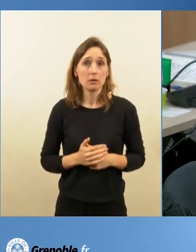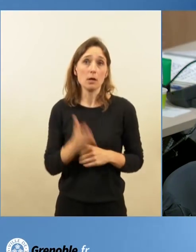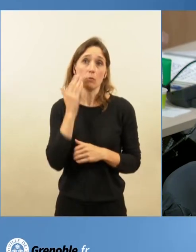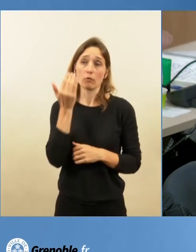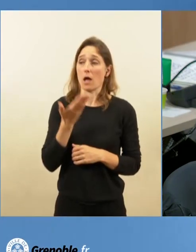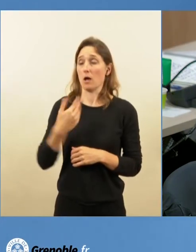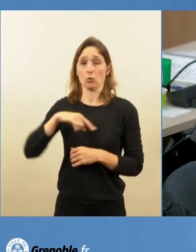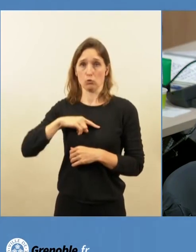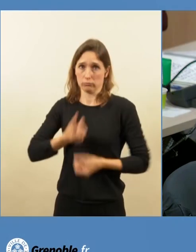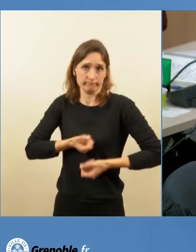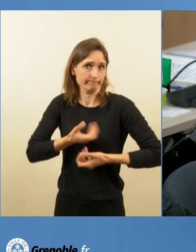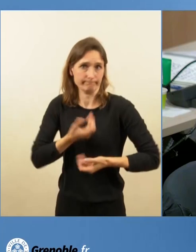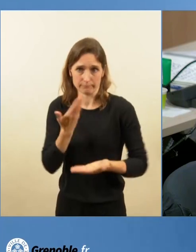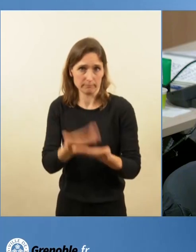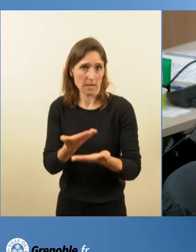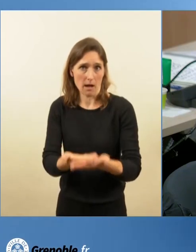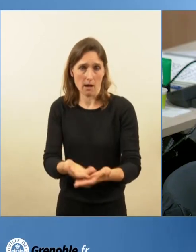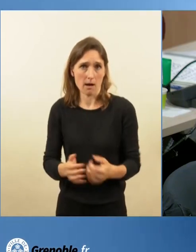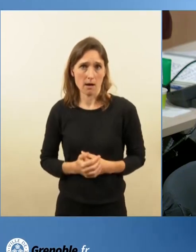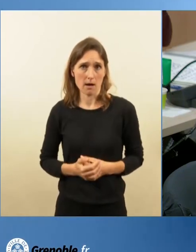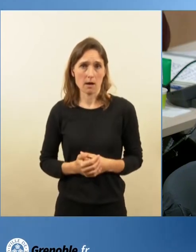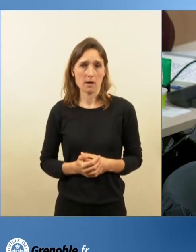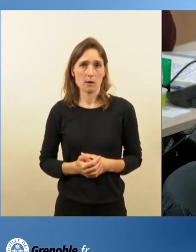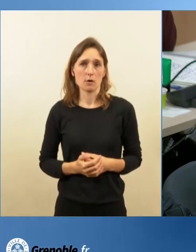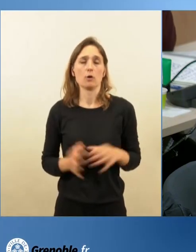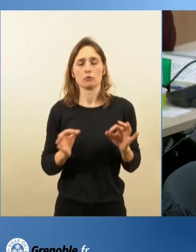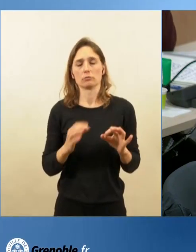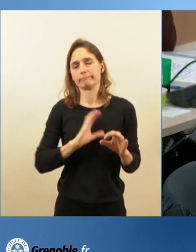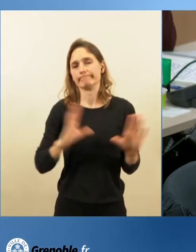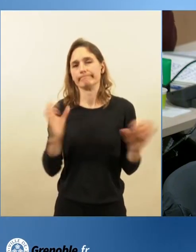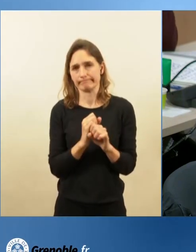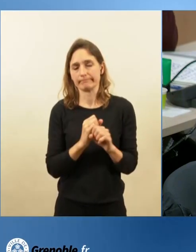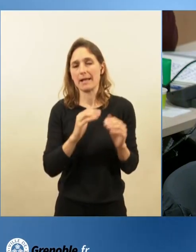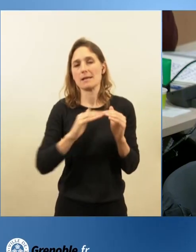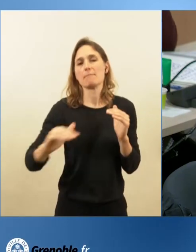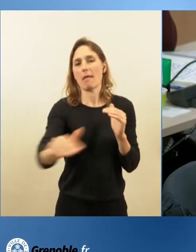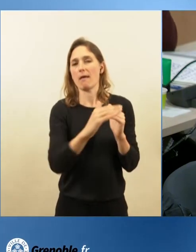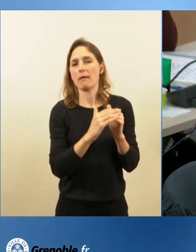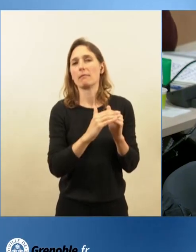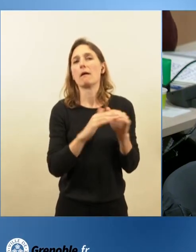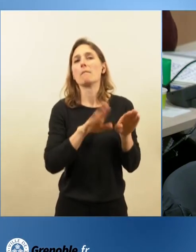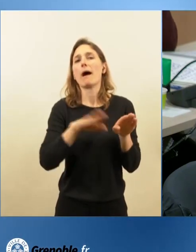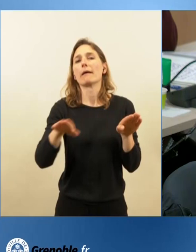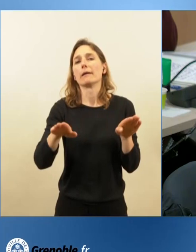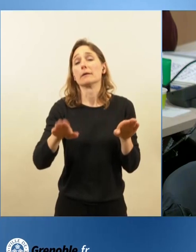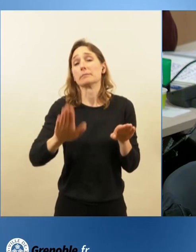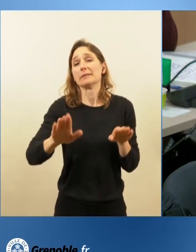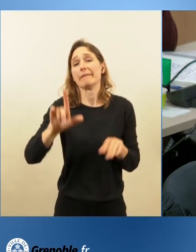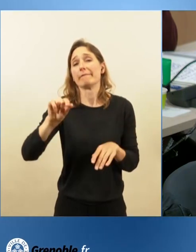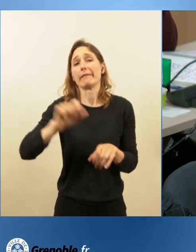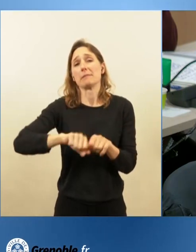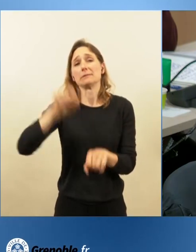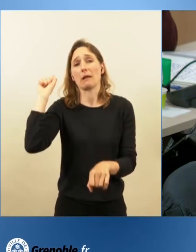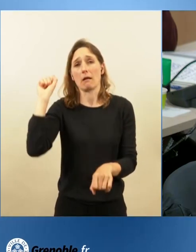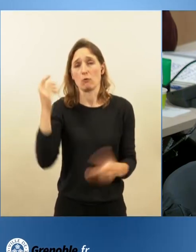et donc bon je très vite l'esplanade parking de du 20e siècle on n'est plus du